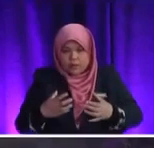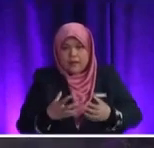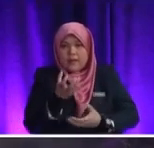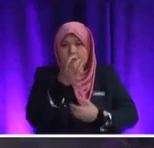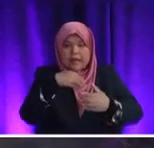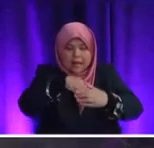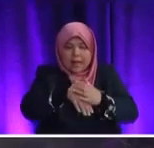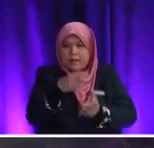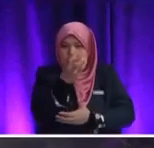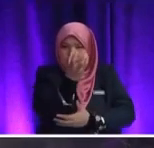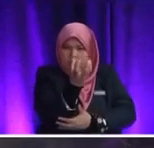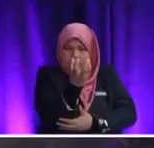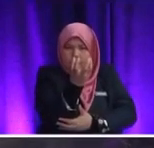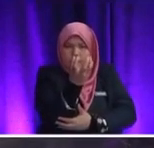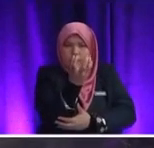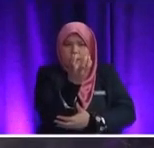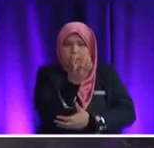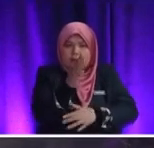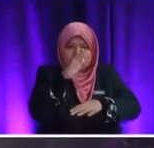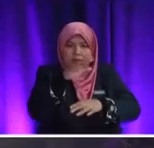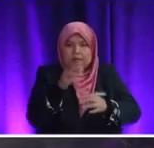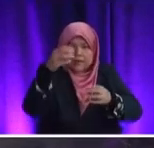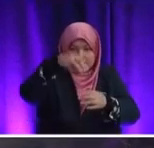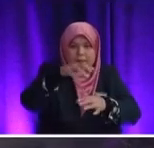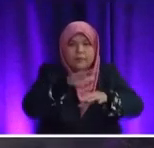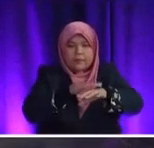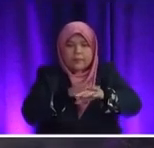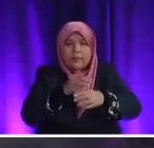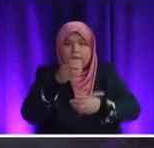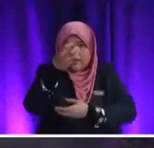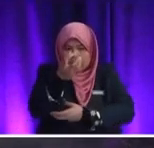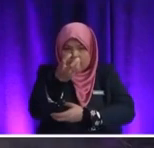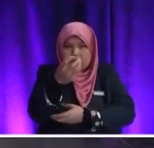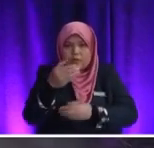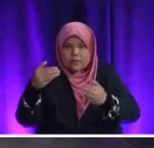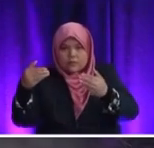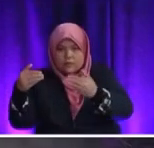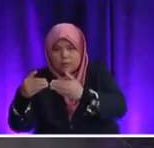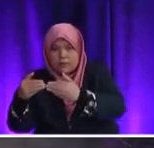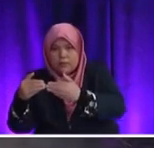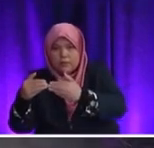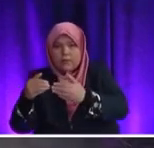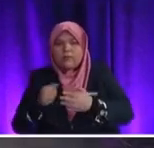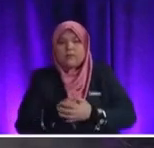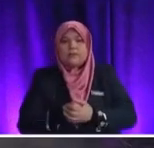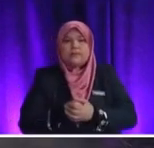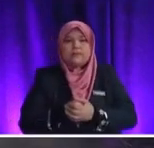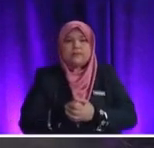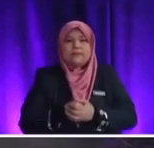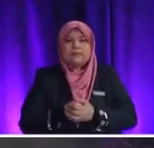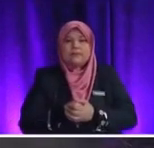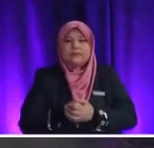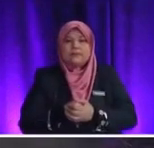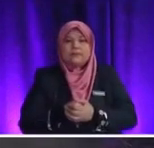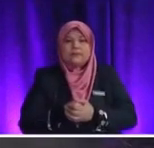pijan Oke di atas dalam tuh dia kita sambungkan kepadanya percaya ke panas ah Boleh boleh